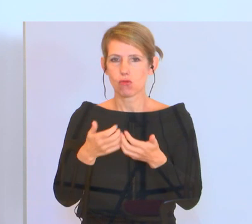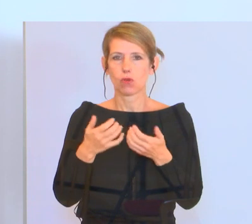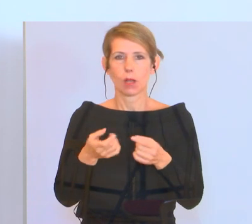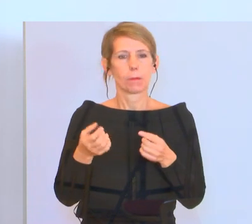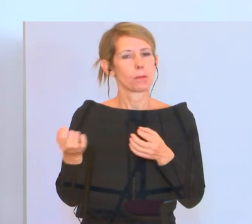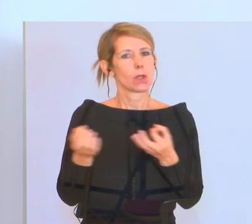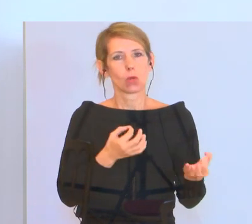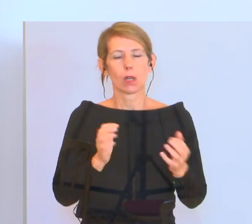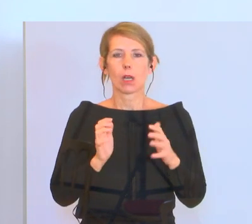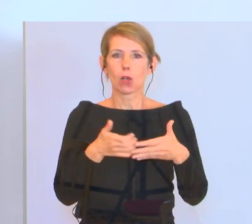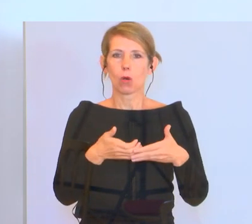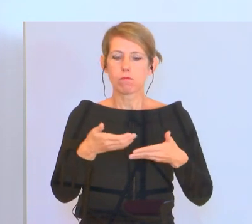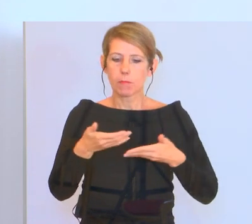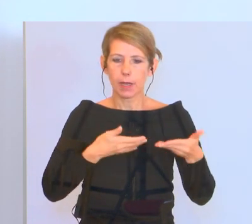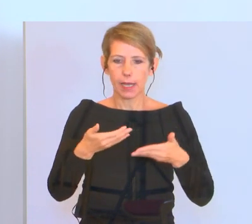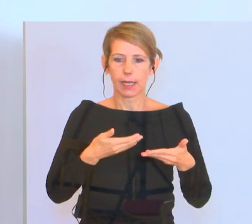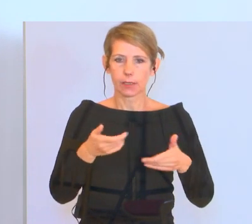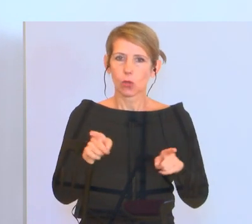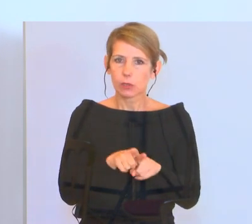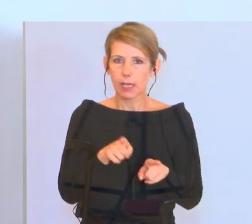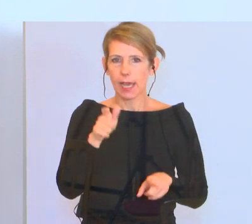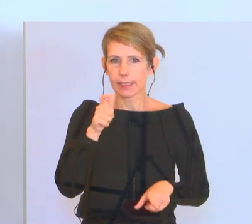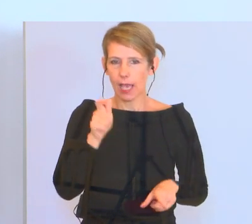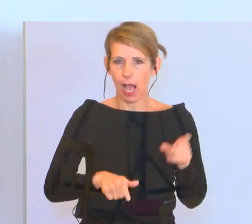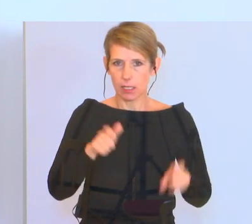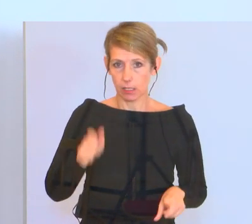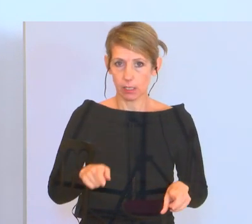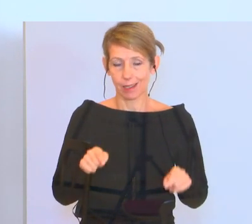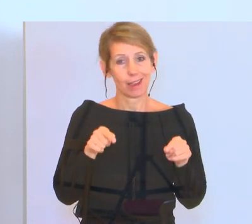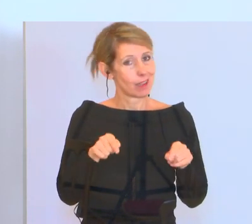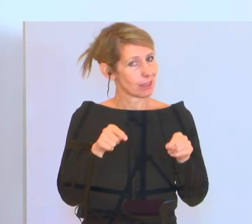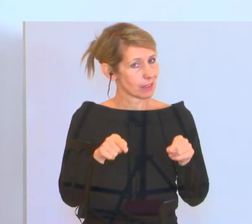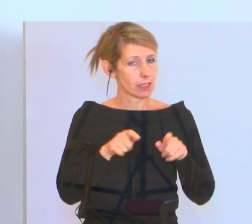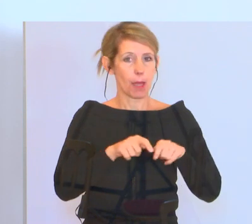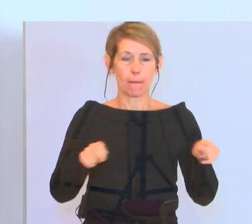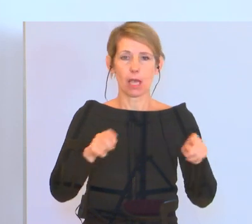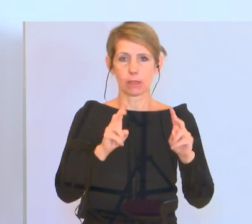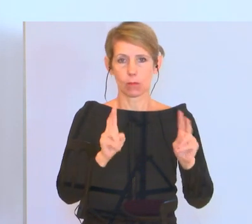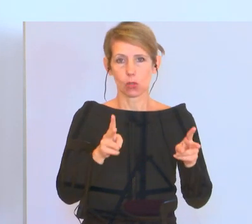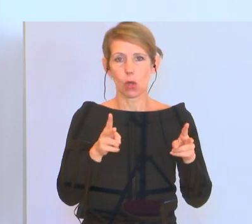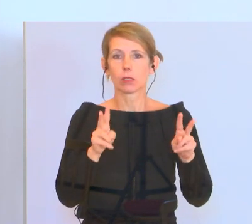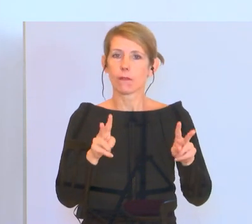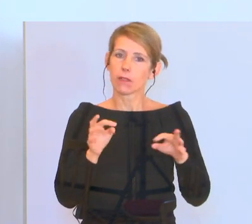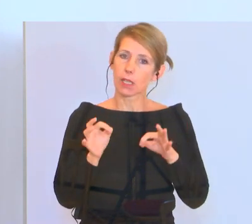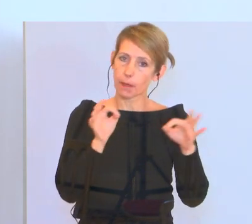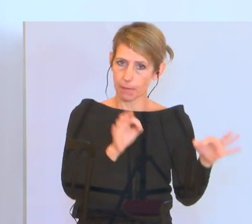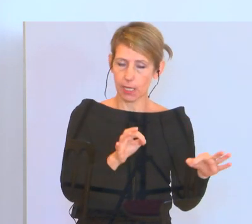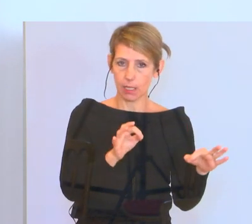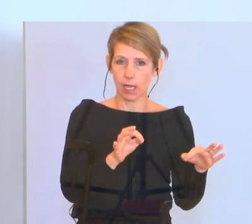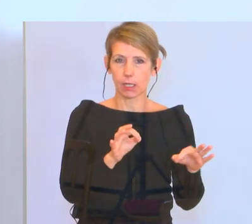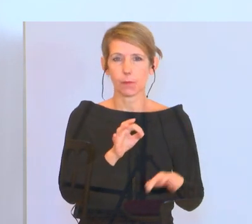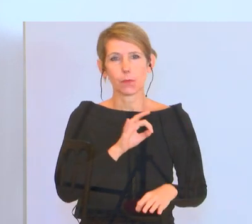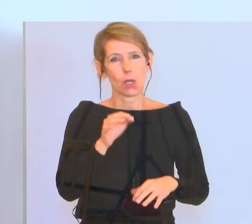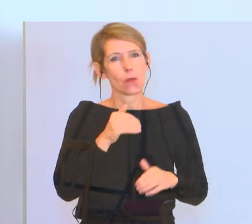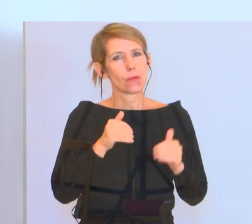auf Gruppenberatungen von Gleichaltrigen bei der Berufswahl setzen, so könnte dies eine der Maßnahmen sein, die einen Beitrag leisten könnte, um